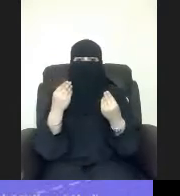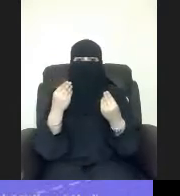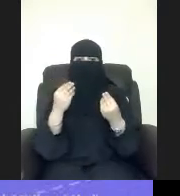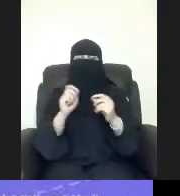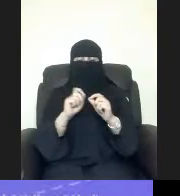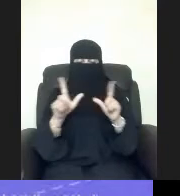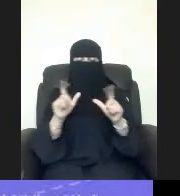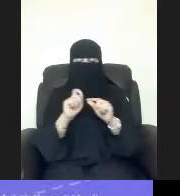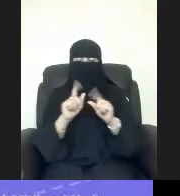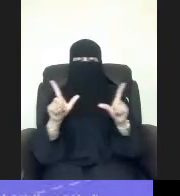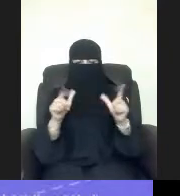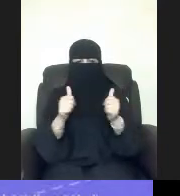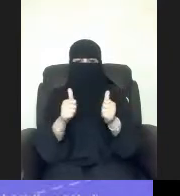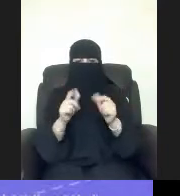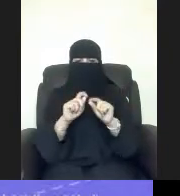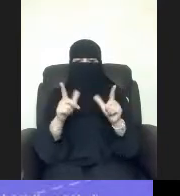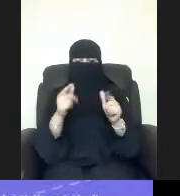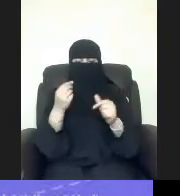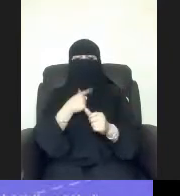الصوت؟ هنا.